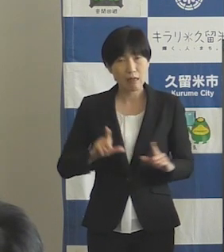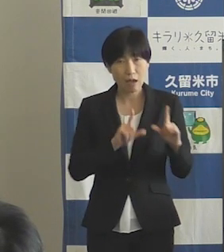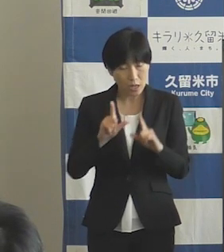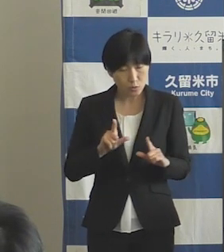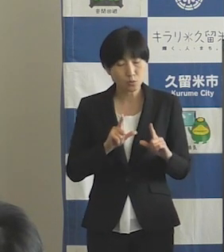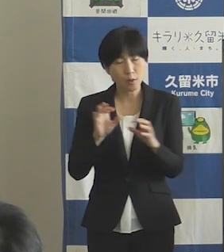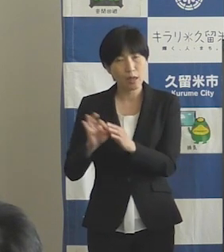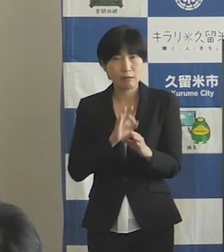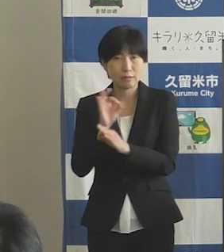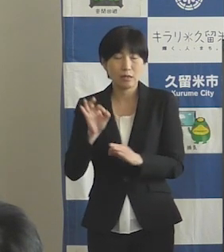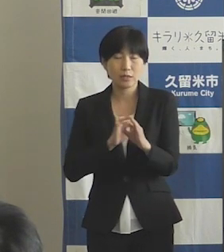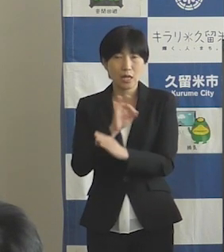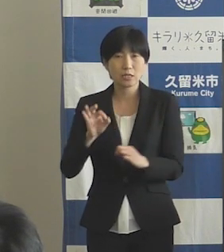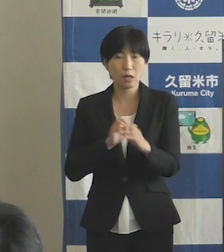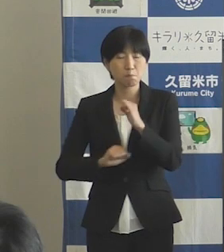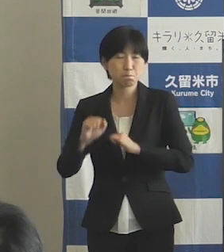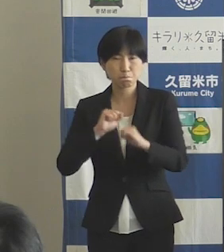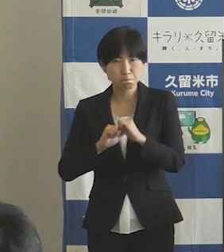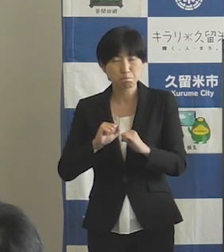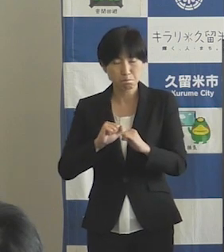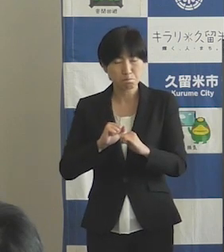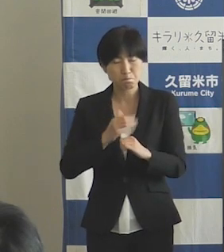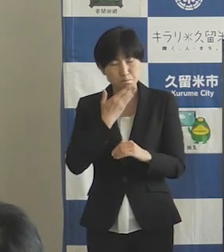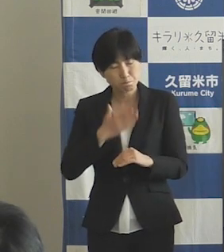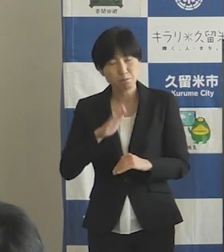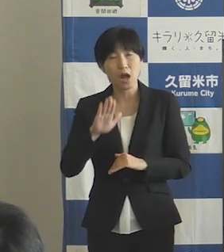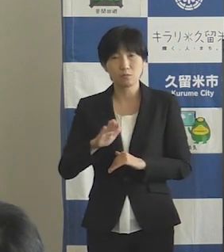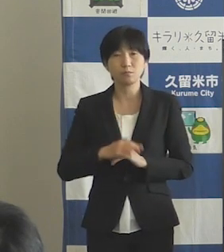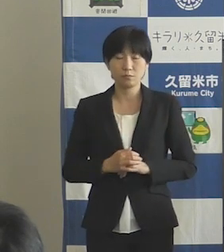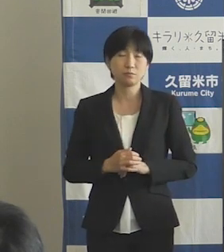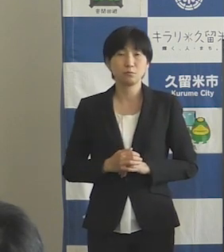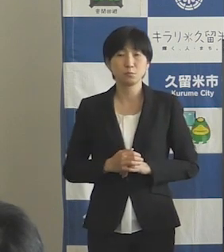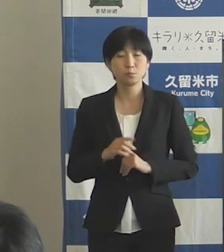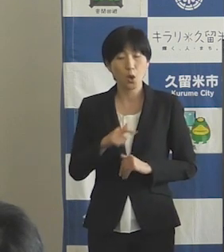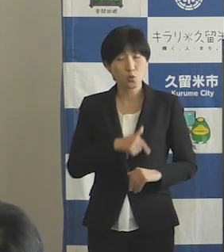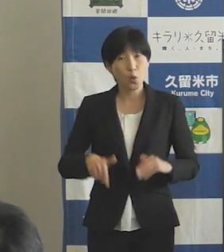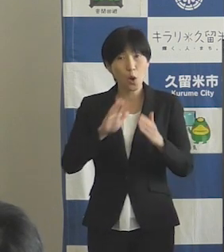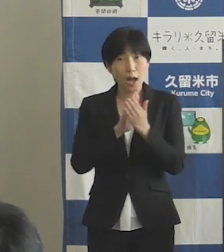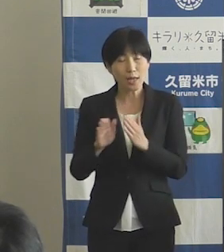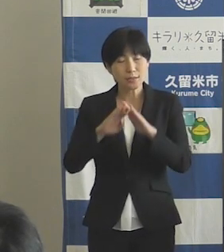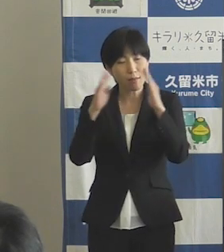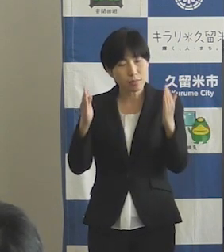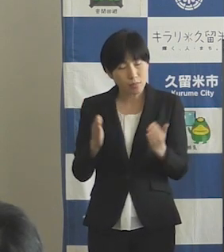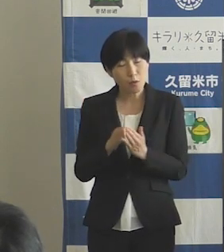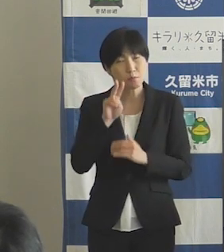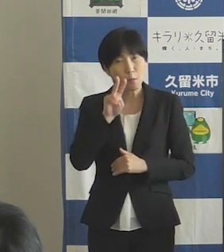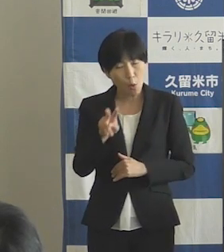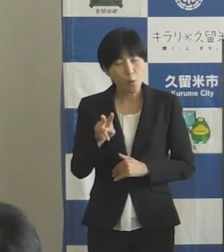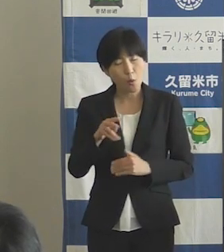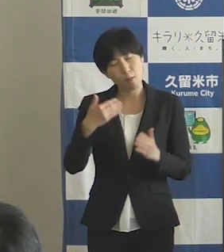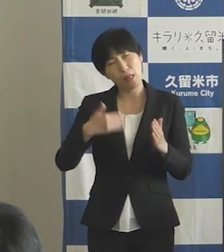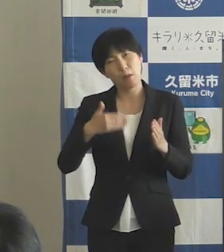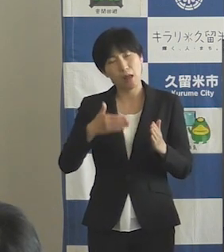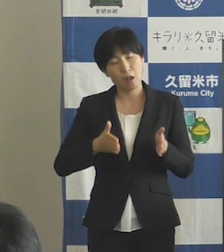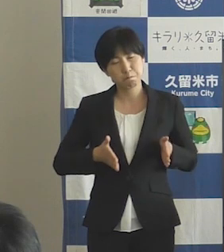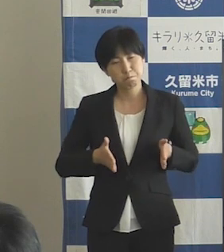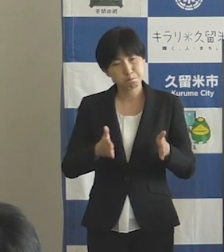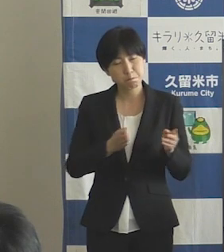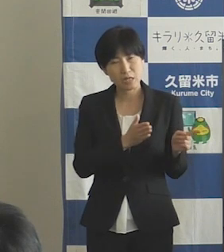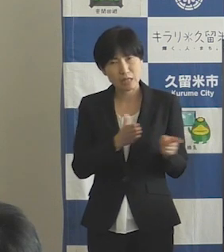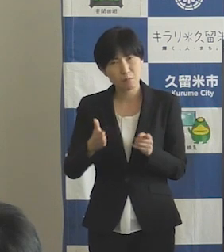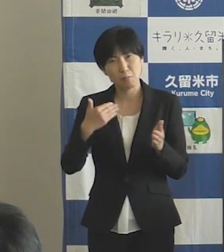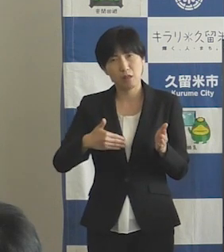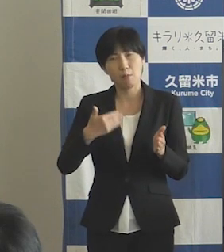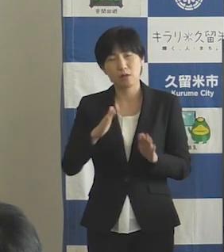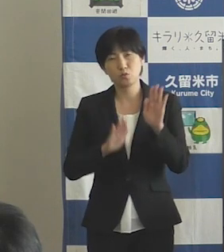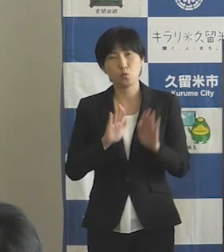及ぼしている状況があります。福岡県全体としましてもまだまだ道路整備が進んでない